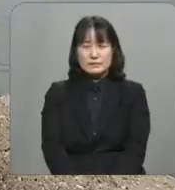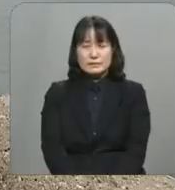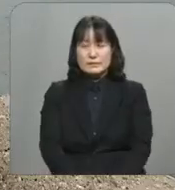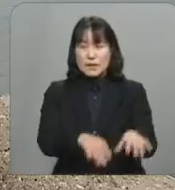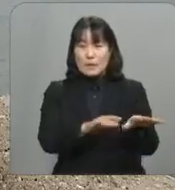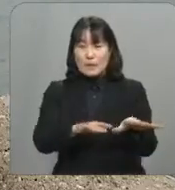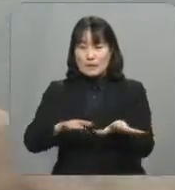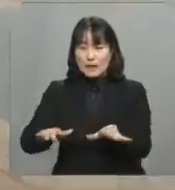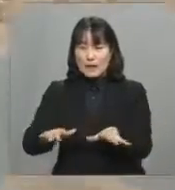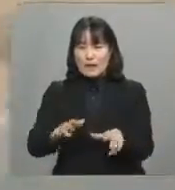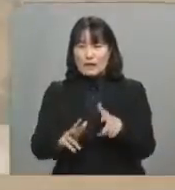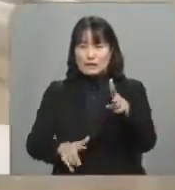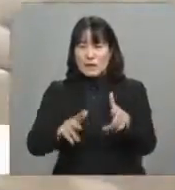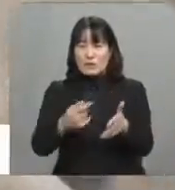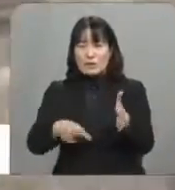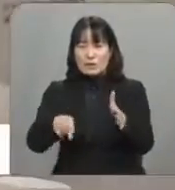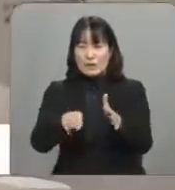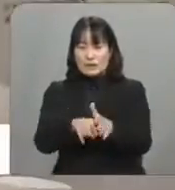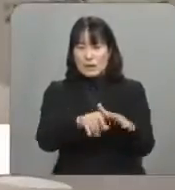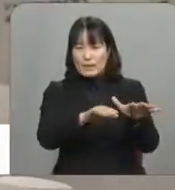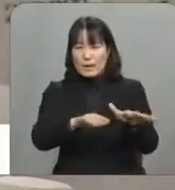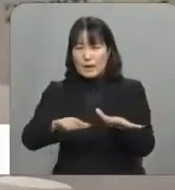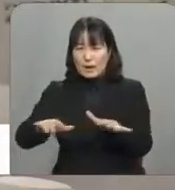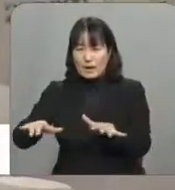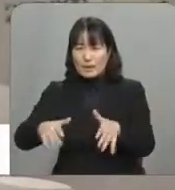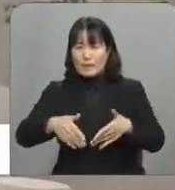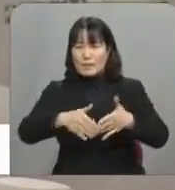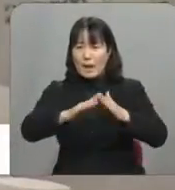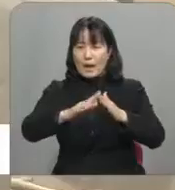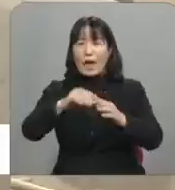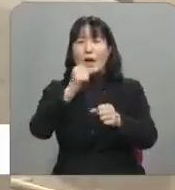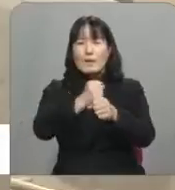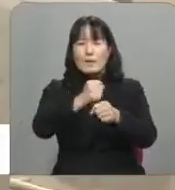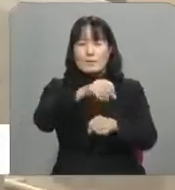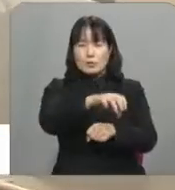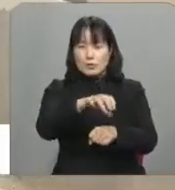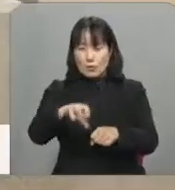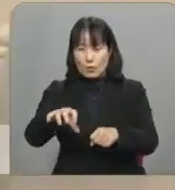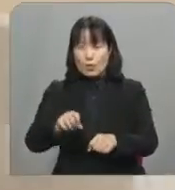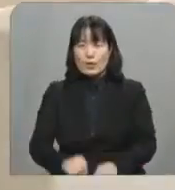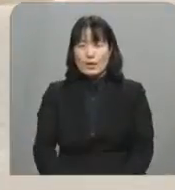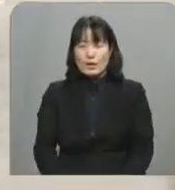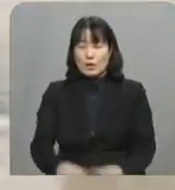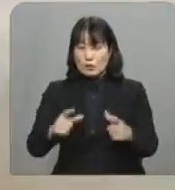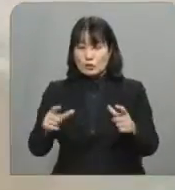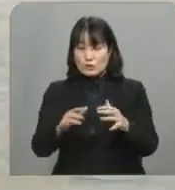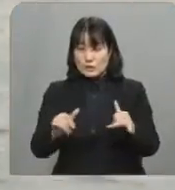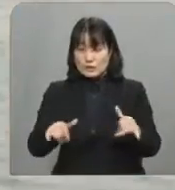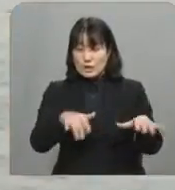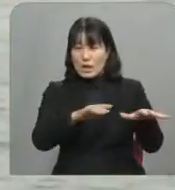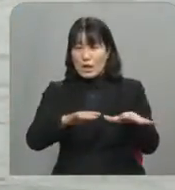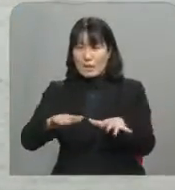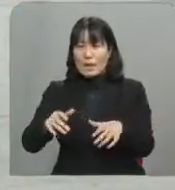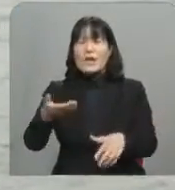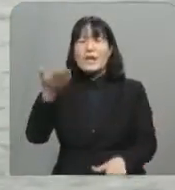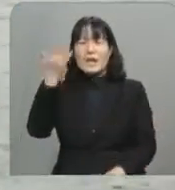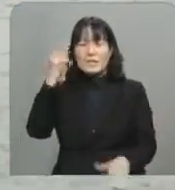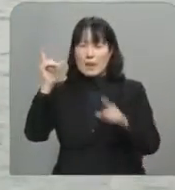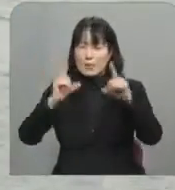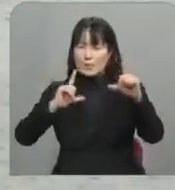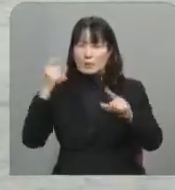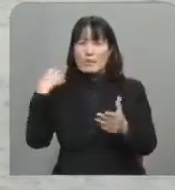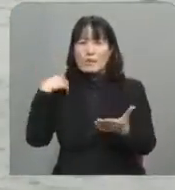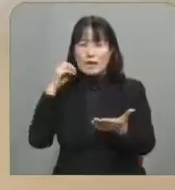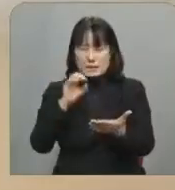연안 정비사업을 위해 공유수면에 설치된 시설물 제작장입니다. 주민들은 해변이 옛 모습을 되찾을지